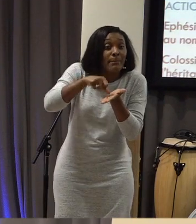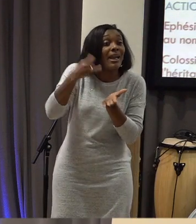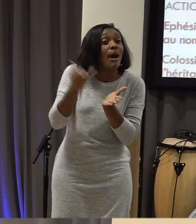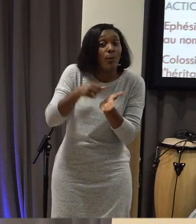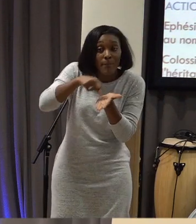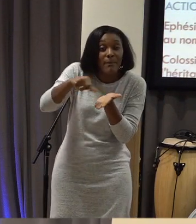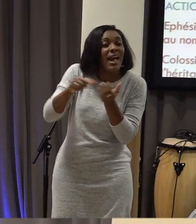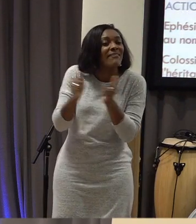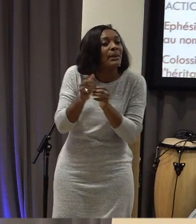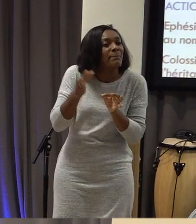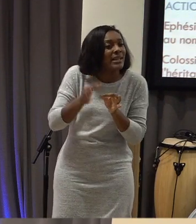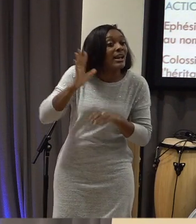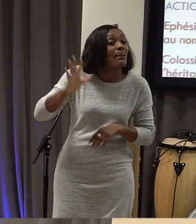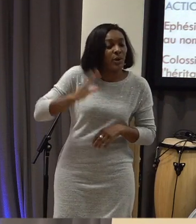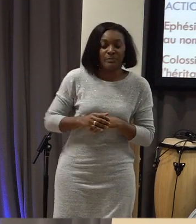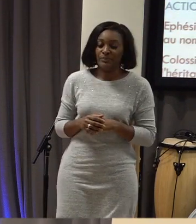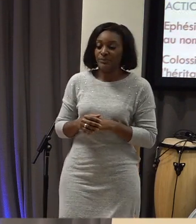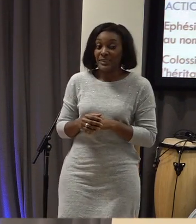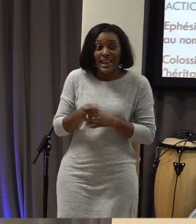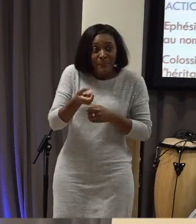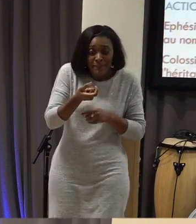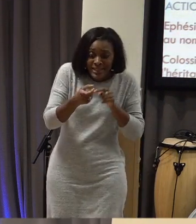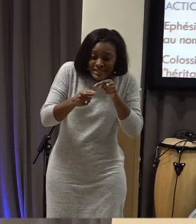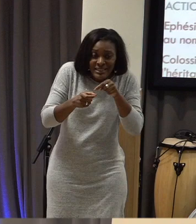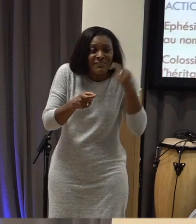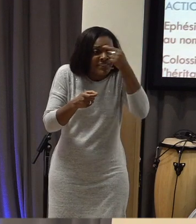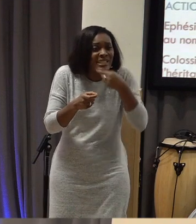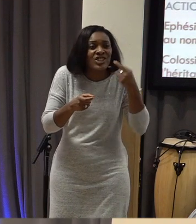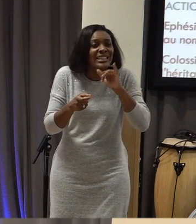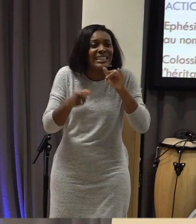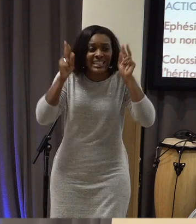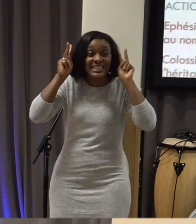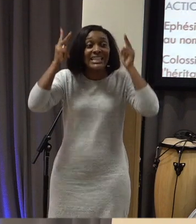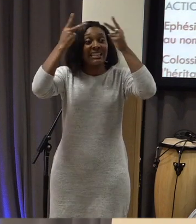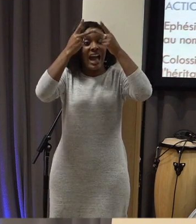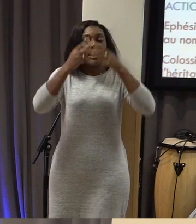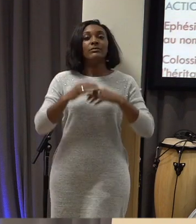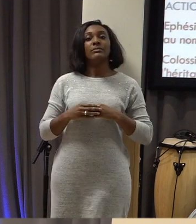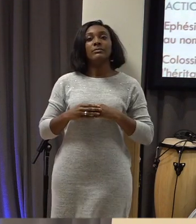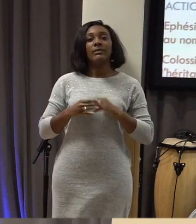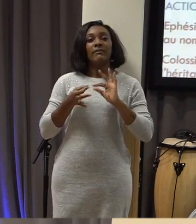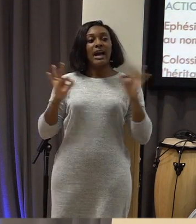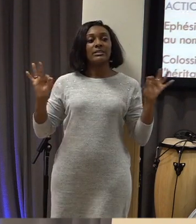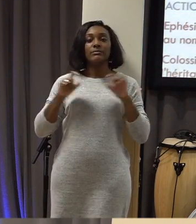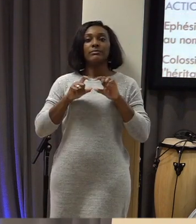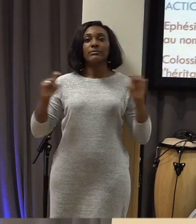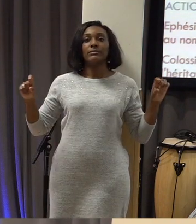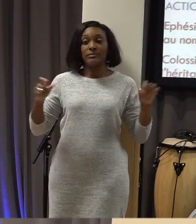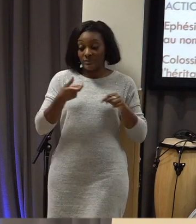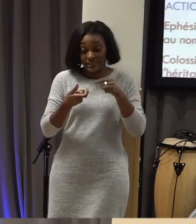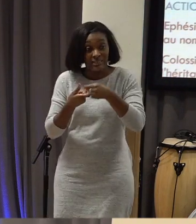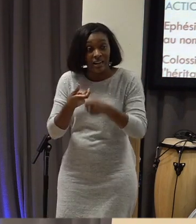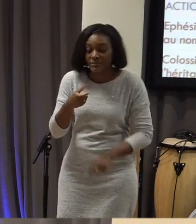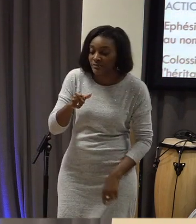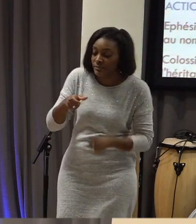l'impôt. Sur le denier, il y a une effigie et une inscription.